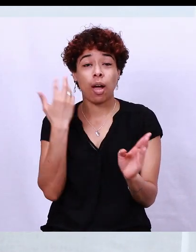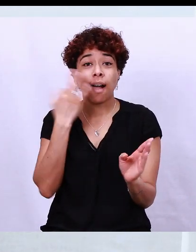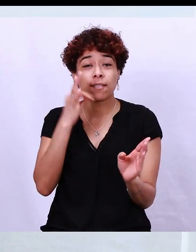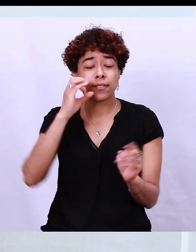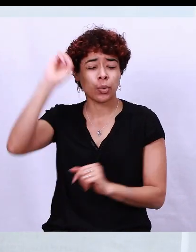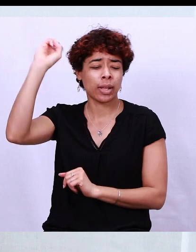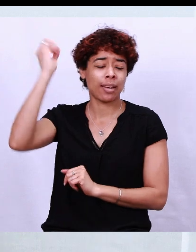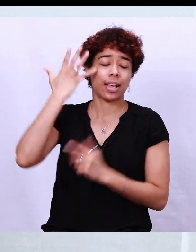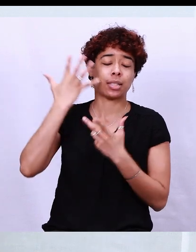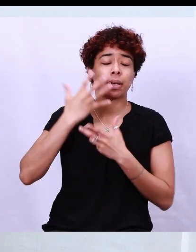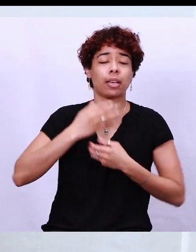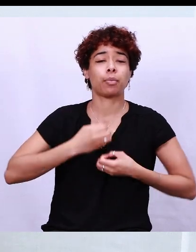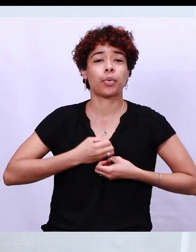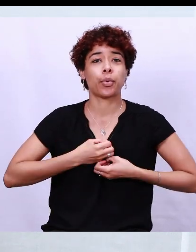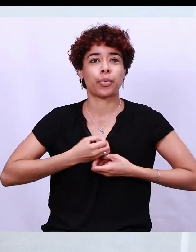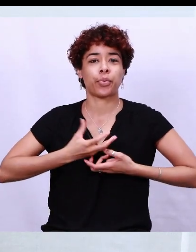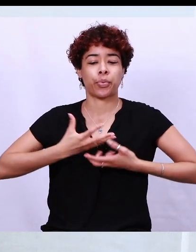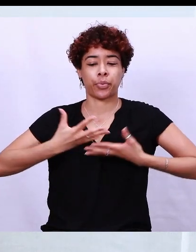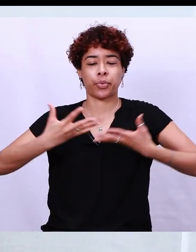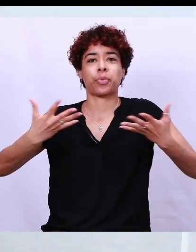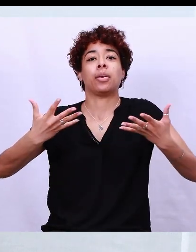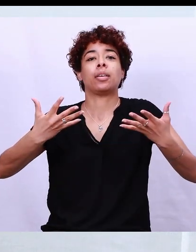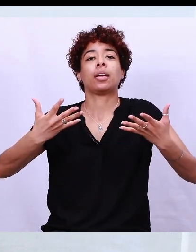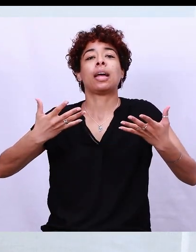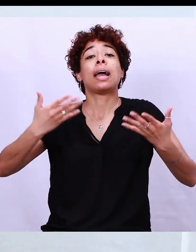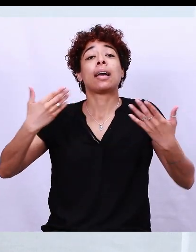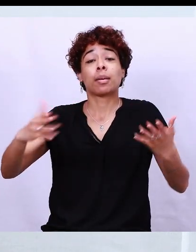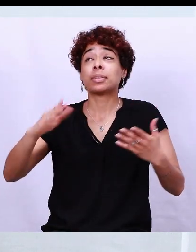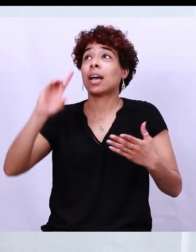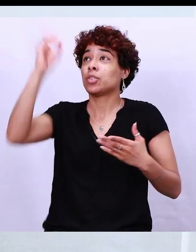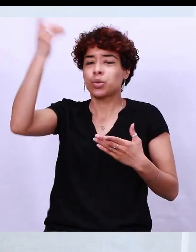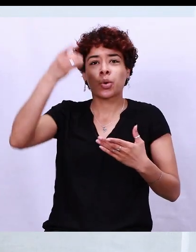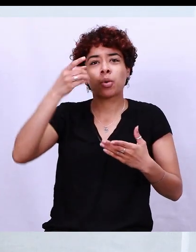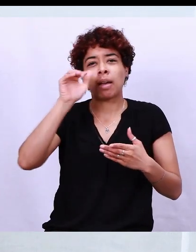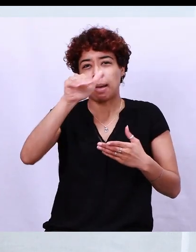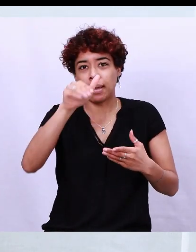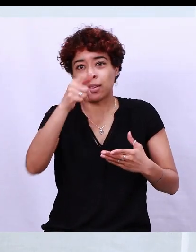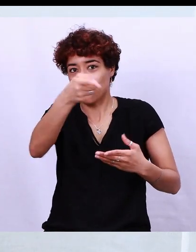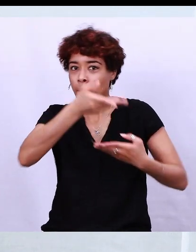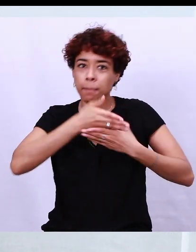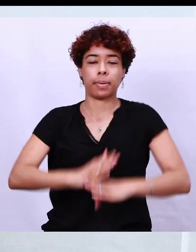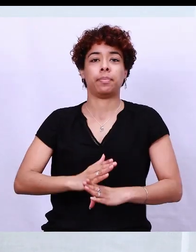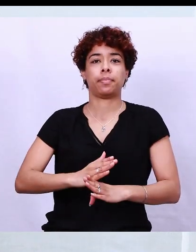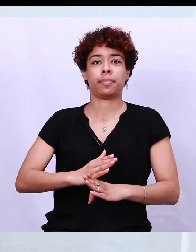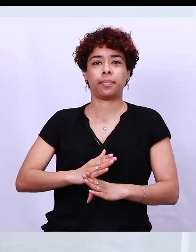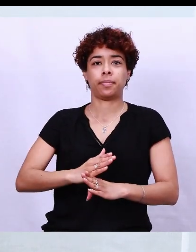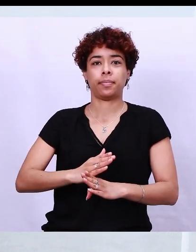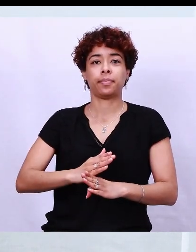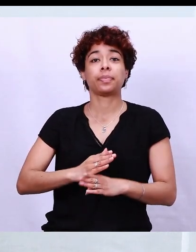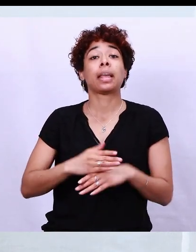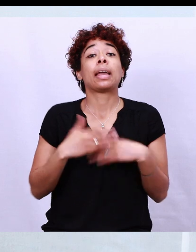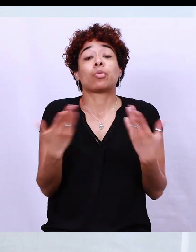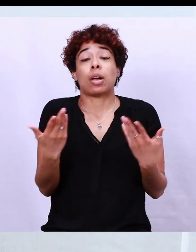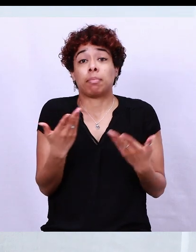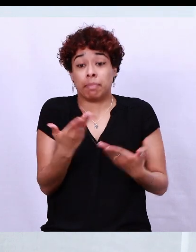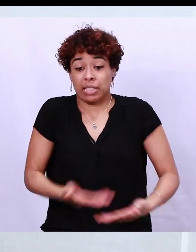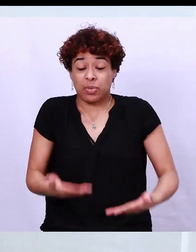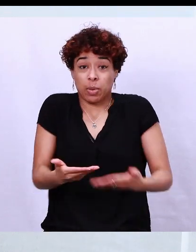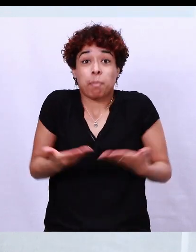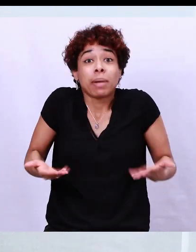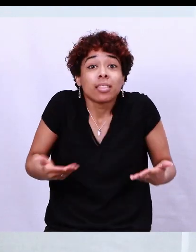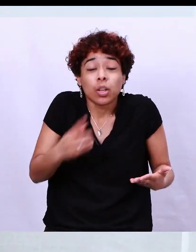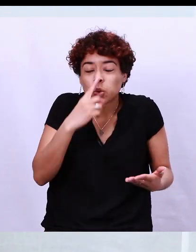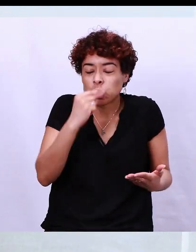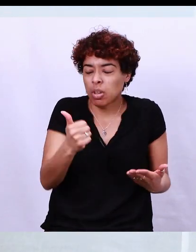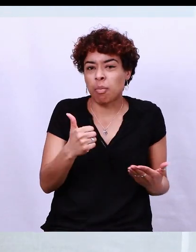de l'esprit et à être prêt pour la dimension dans laquelle Dieu l'appelle. Et si en ce moment tu es éprouvé,